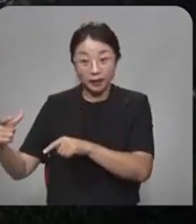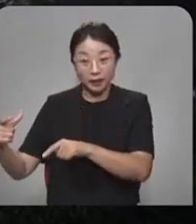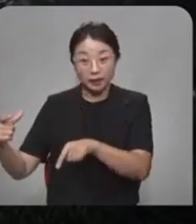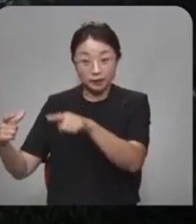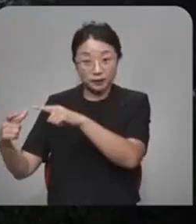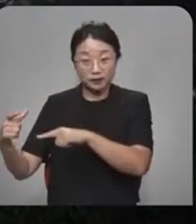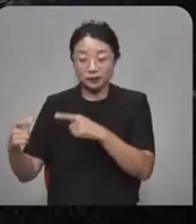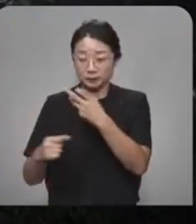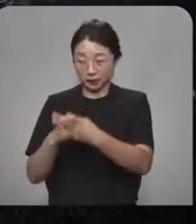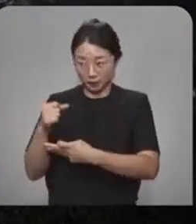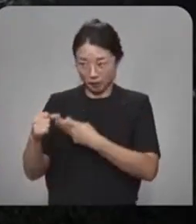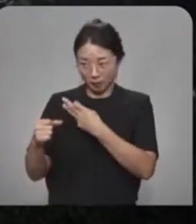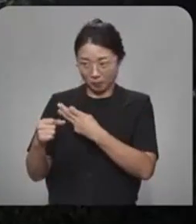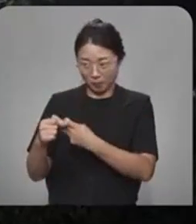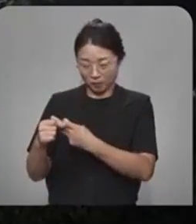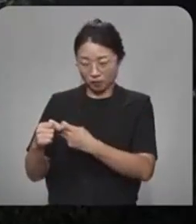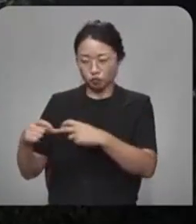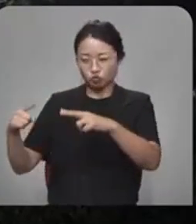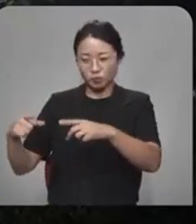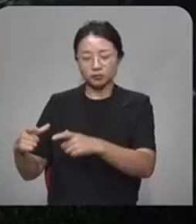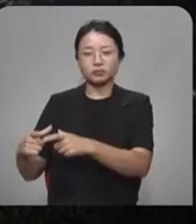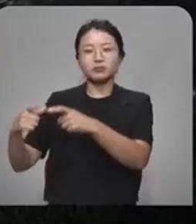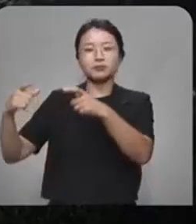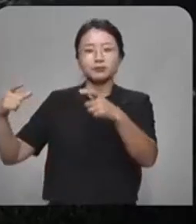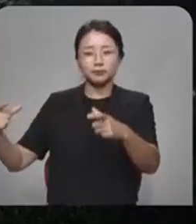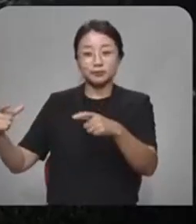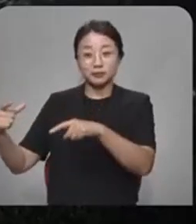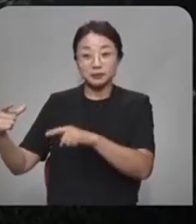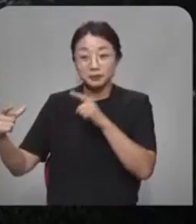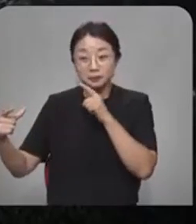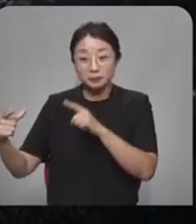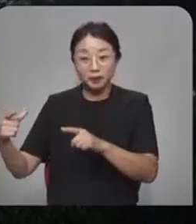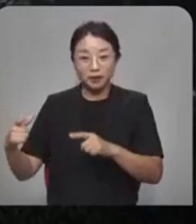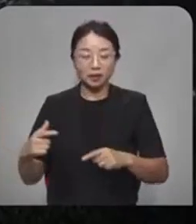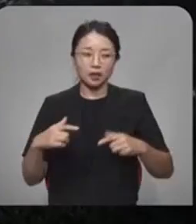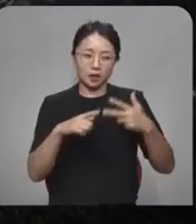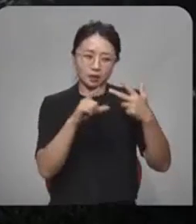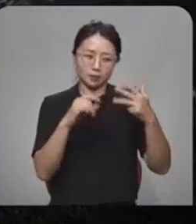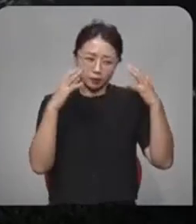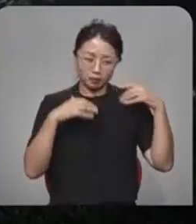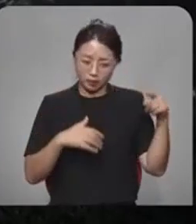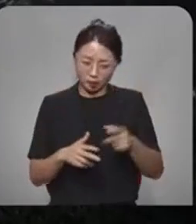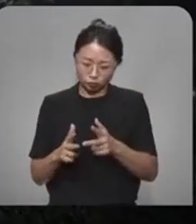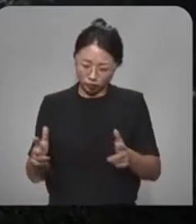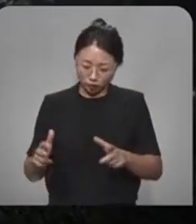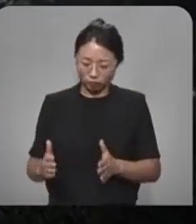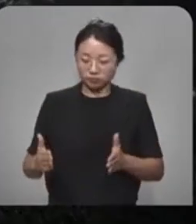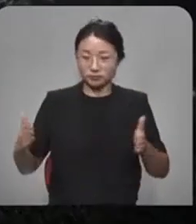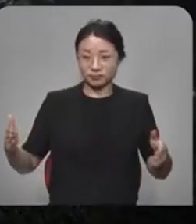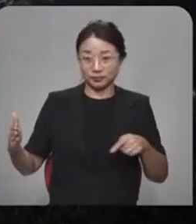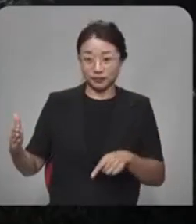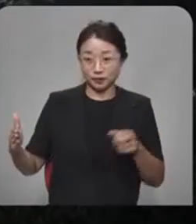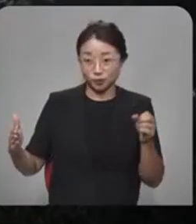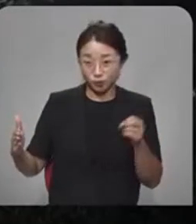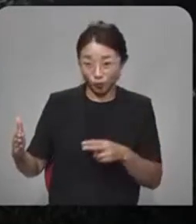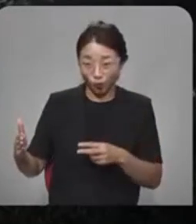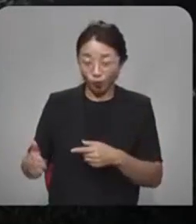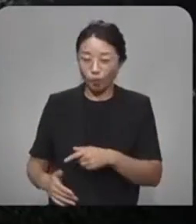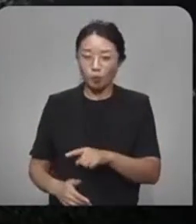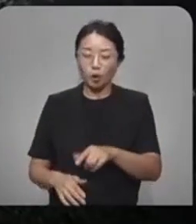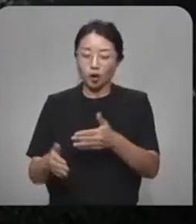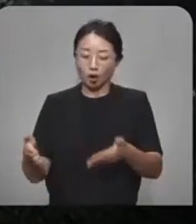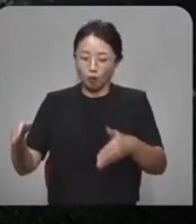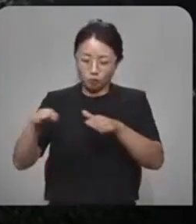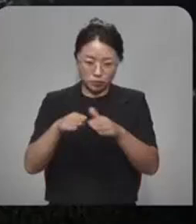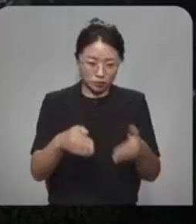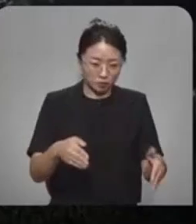조성 13년 만에 기존의 두 배로 늘리는 방안인데요. 휴가철마다 반복됐던 주차난을 해소하고 부족한 편의시설